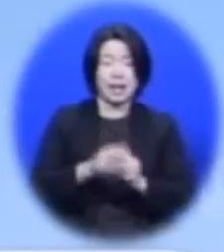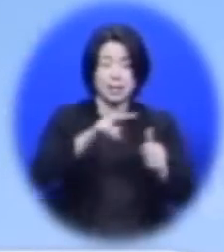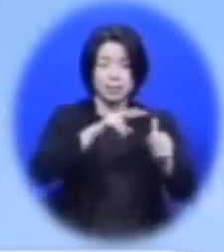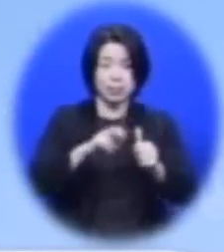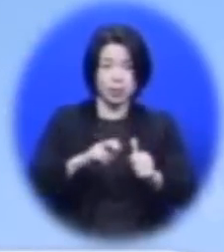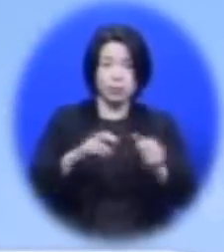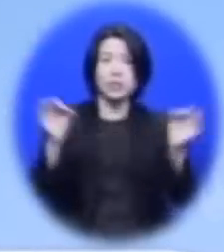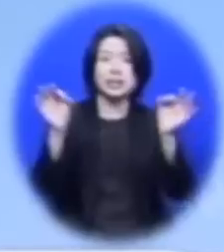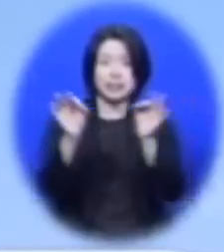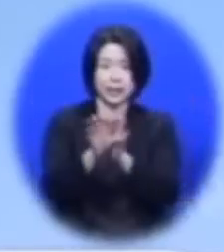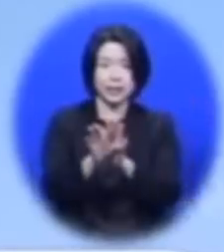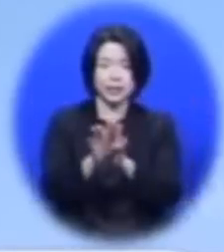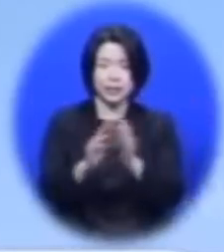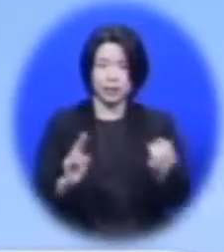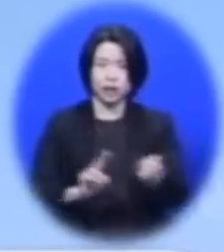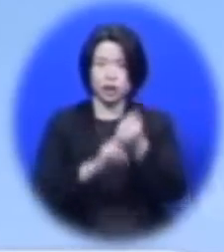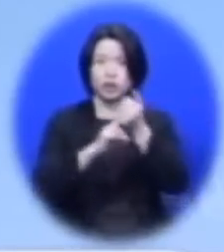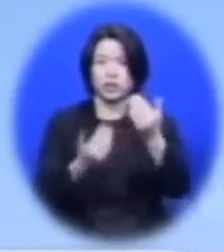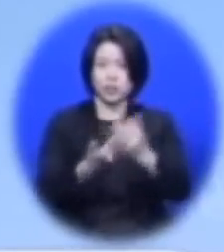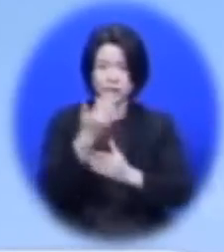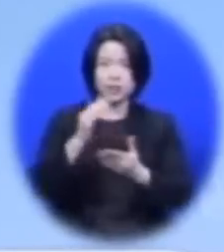미움이 없어지는 기적이 일어납니다.